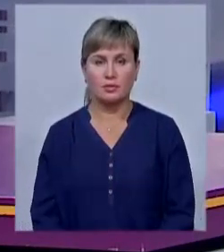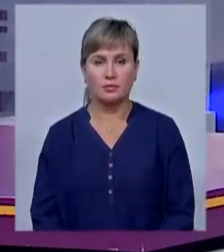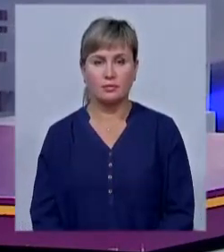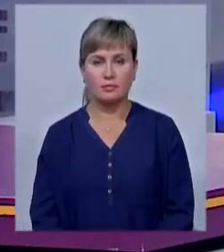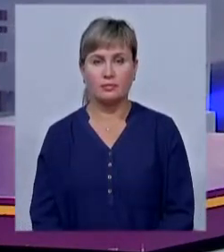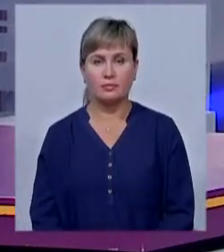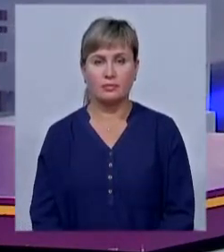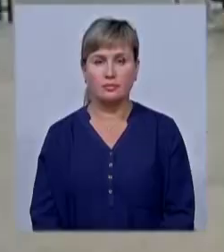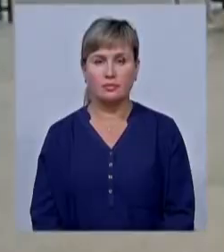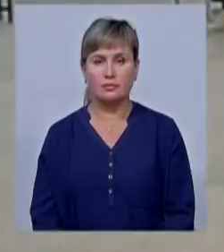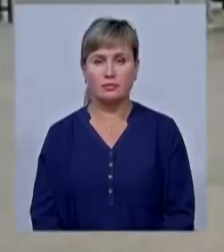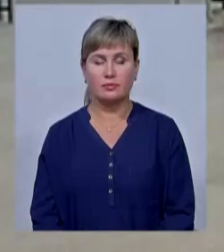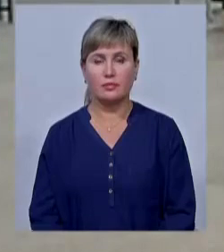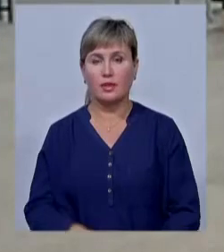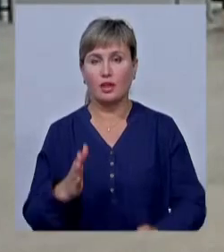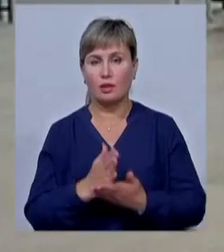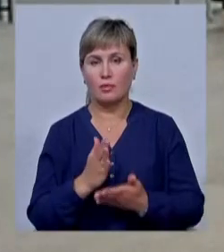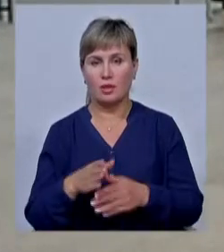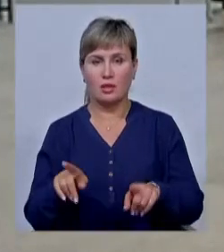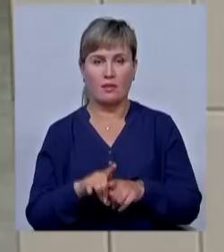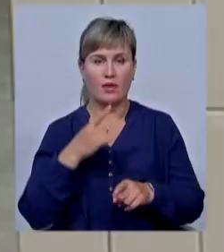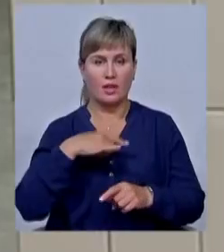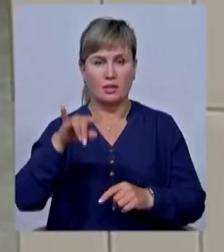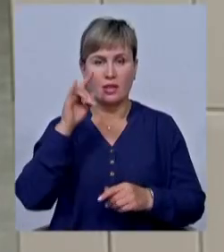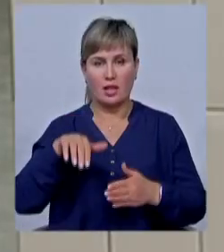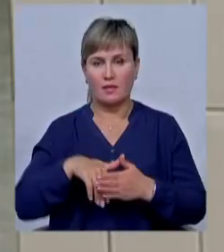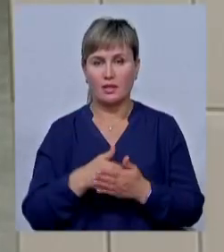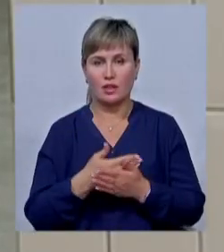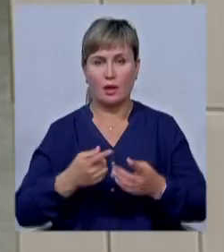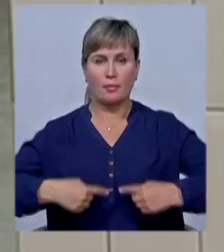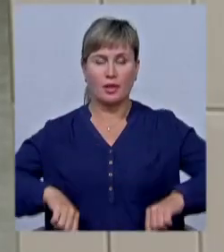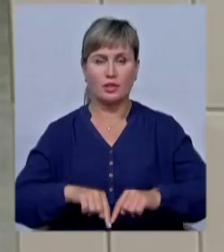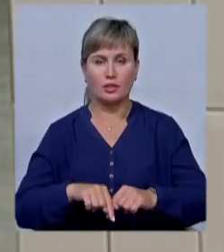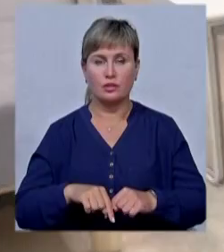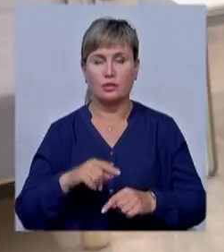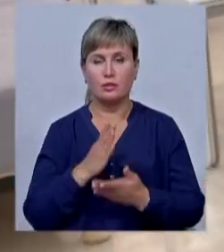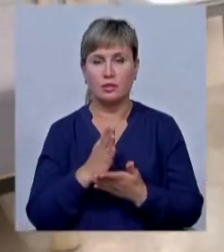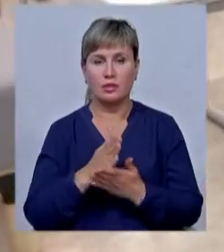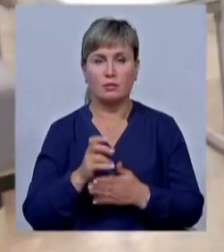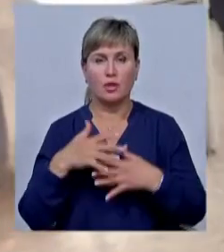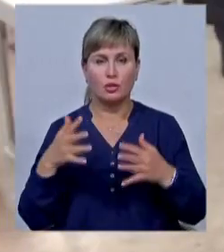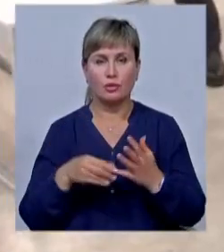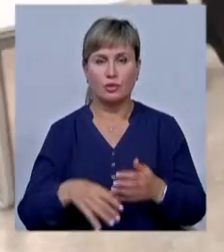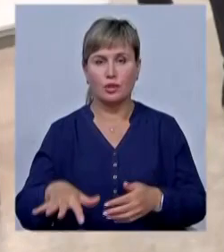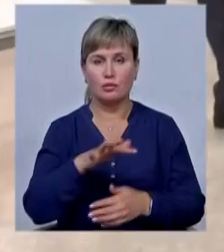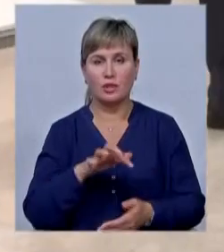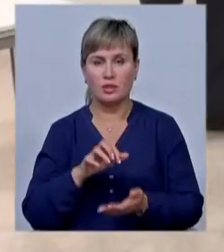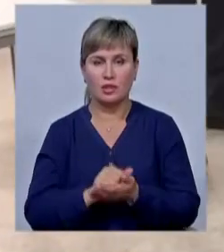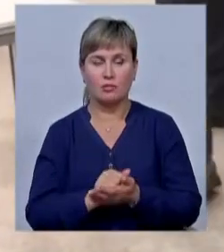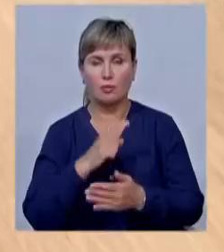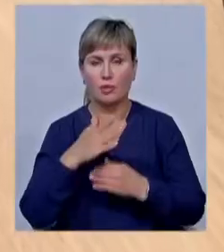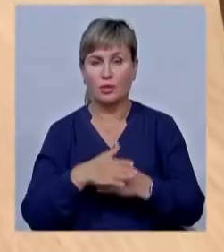Жанабековой. Не имеющая аналогов в Казахстане, инновационная площадка расположилась на огромной территории, занимающей